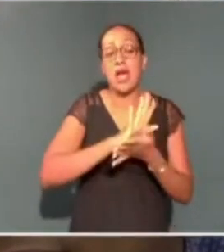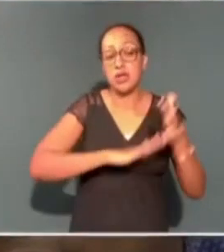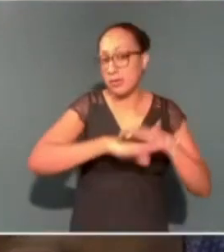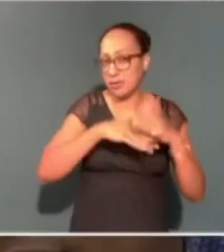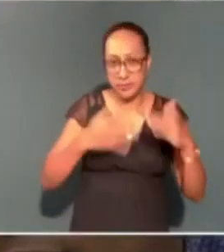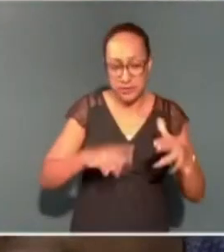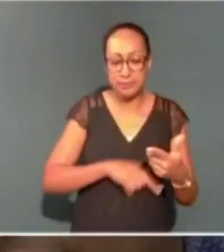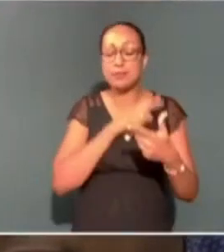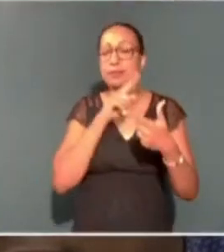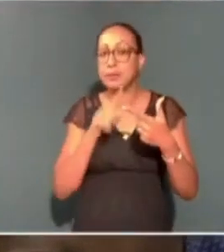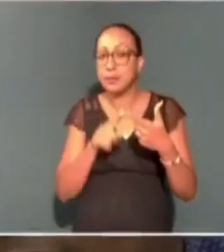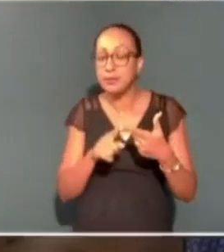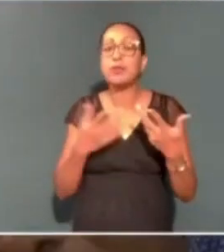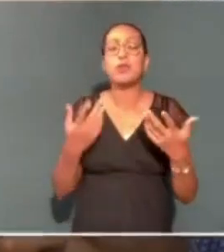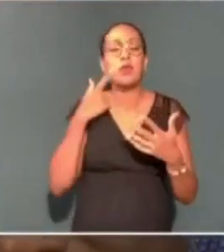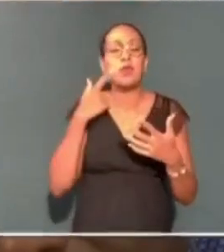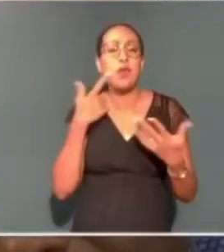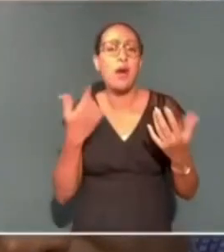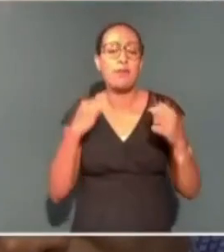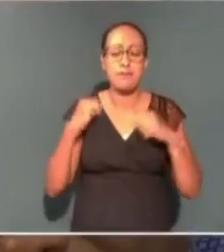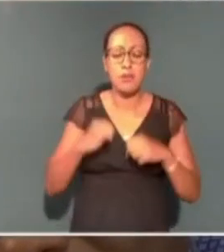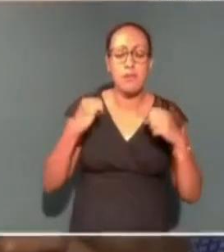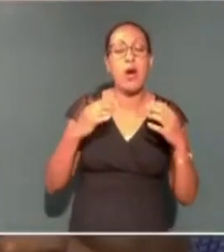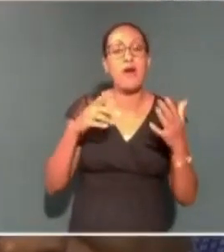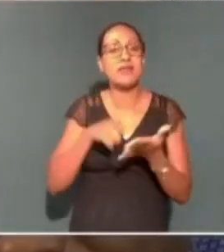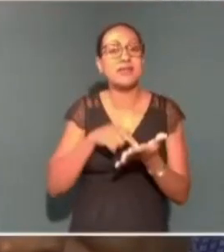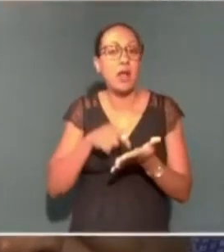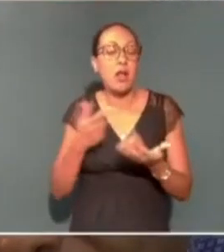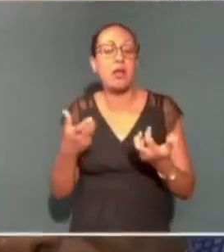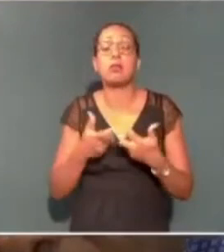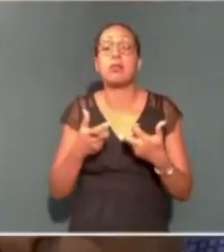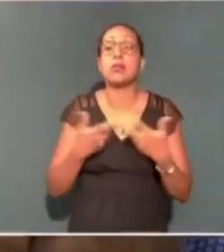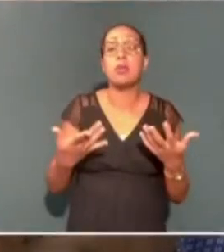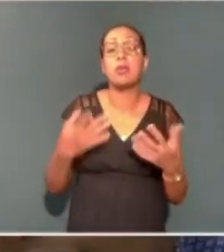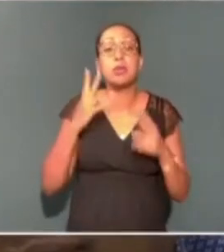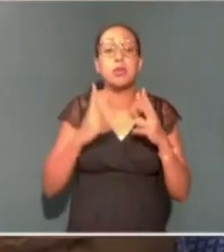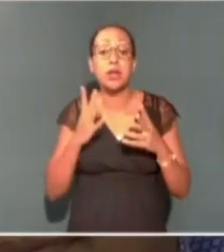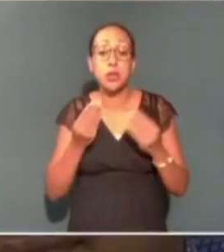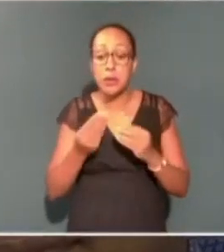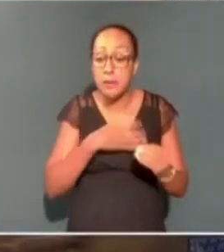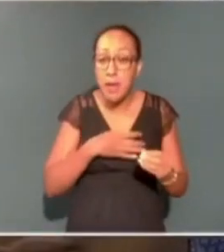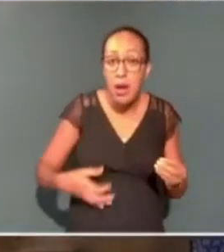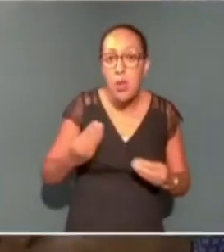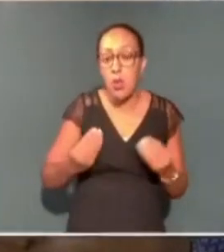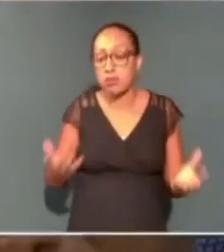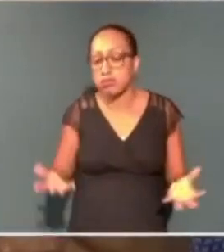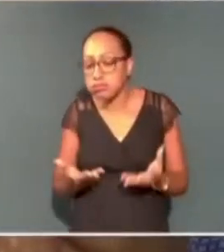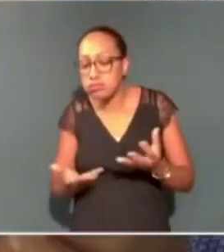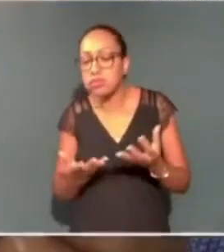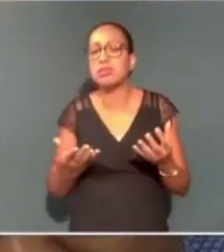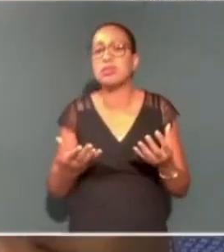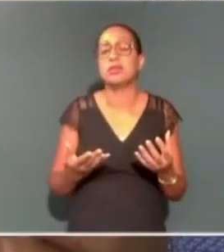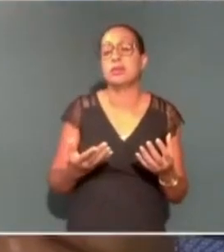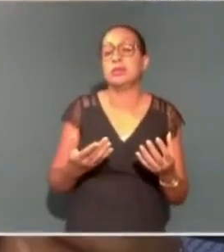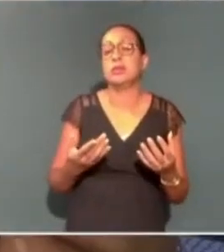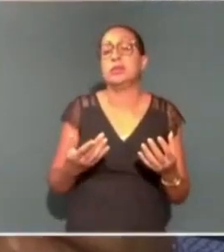si le pouvoir fiscal, par exemple, donné au maire peut être modifié pour inciter fiscalement à